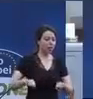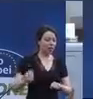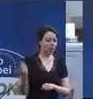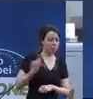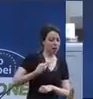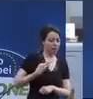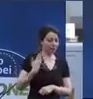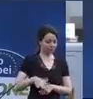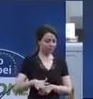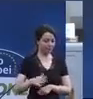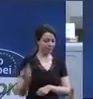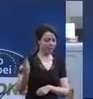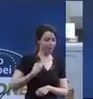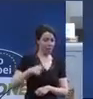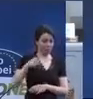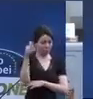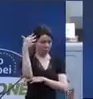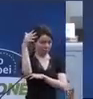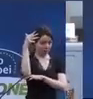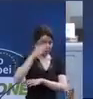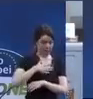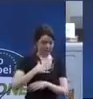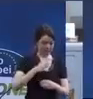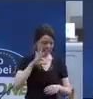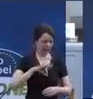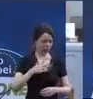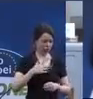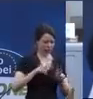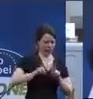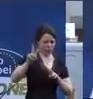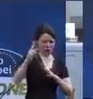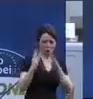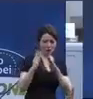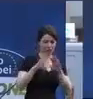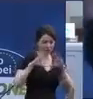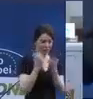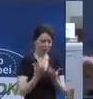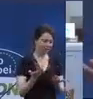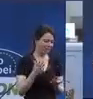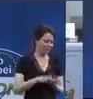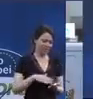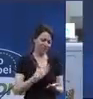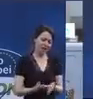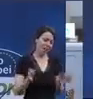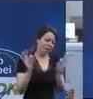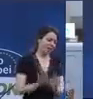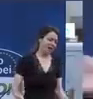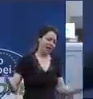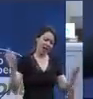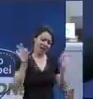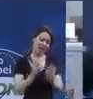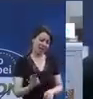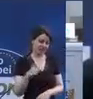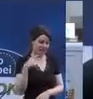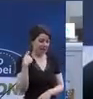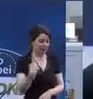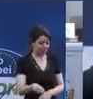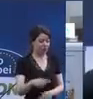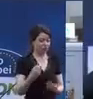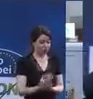ognuno tenendo alto la bandiera del suo interesse nazionale che in una competizione mondiale non vale assolutamente nulla Questo è quello